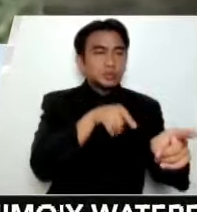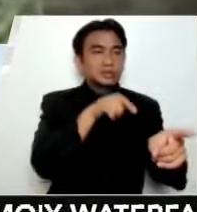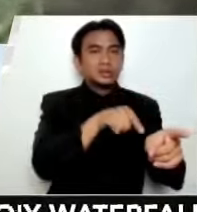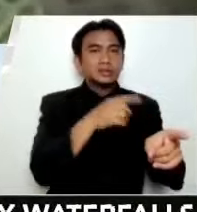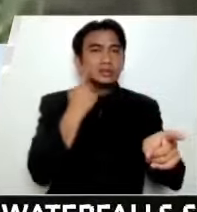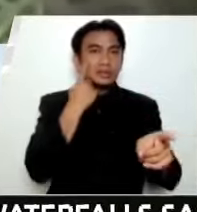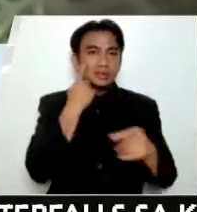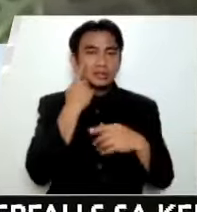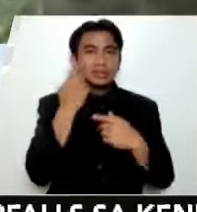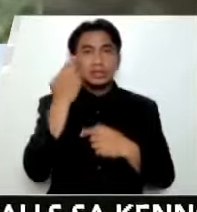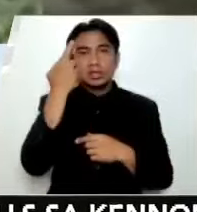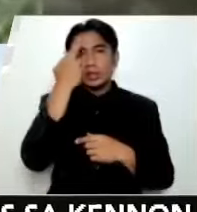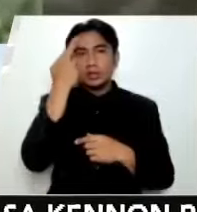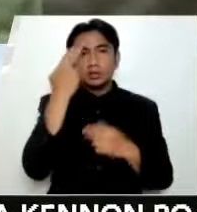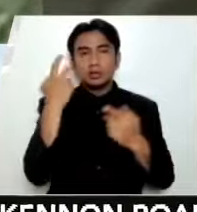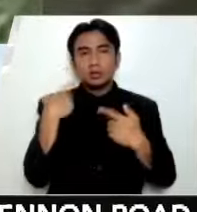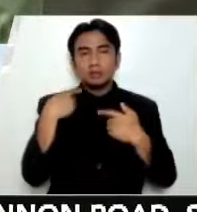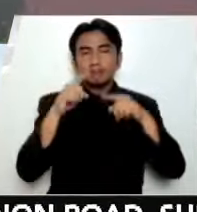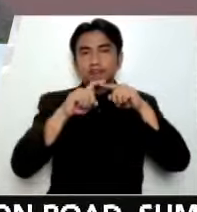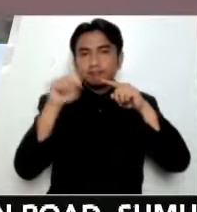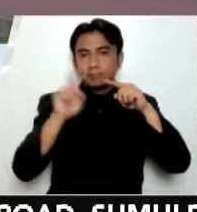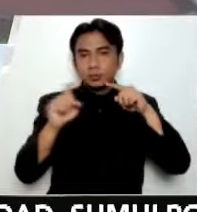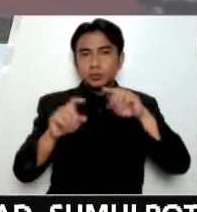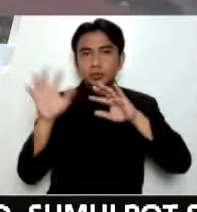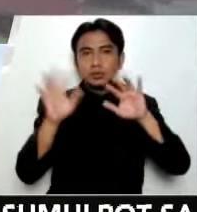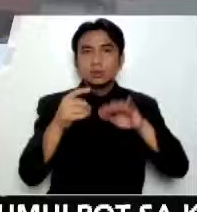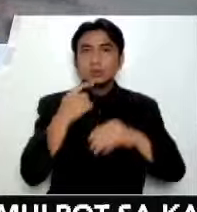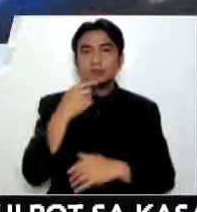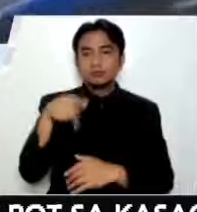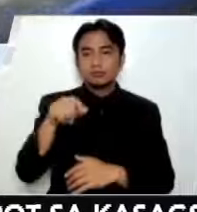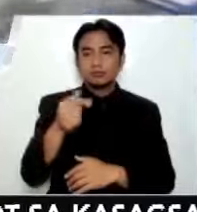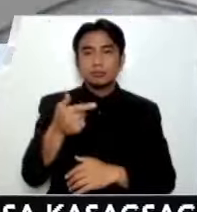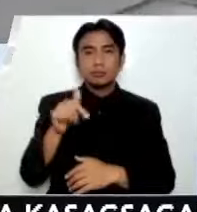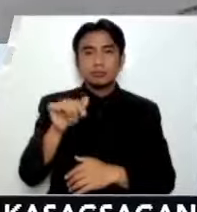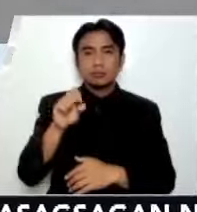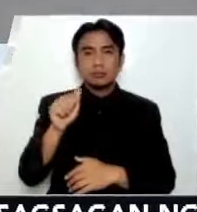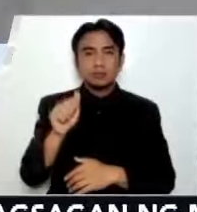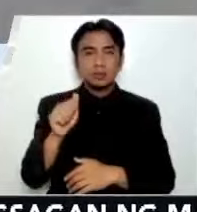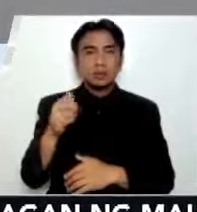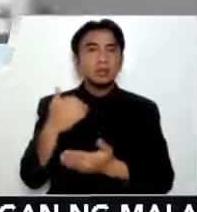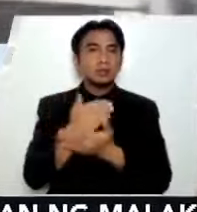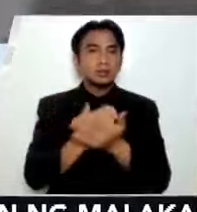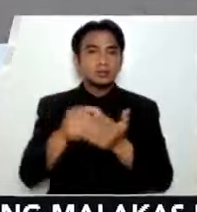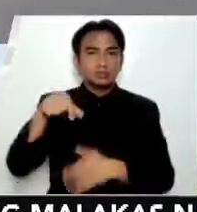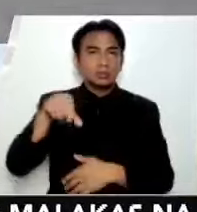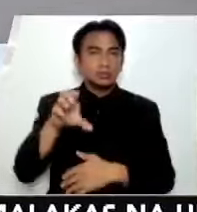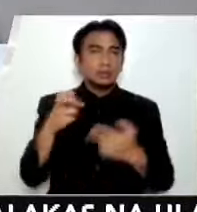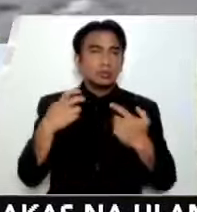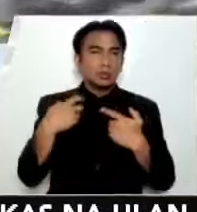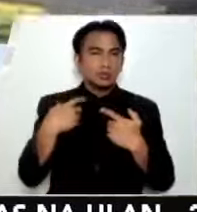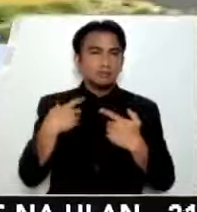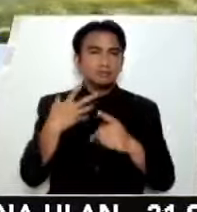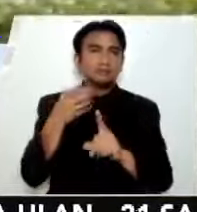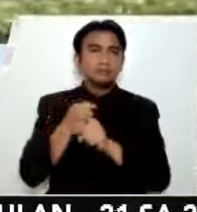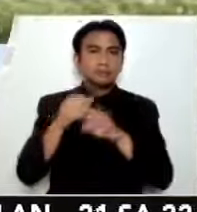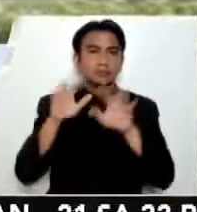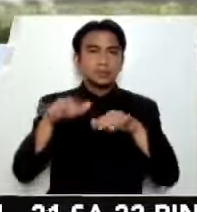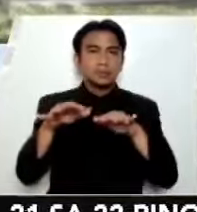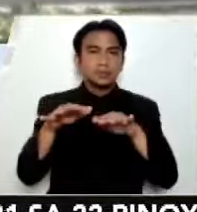ng thunderstorm ayon sa PAGASA. Nararanasan din yan sa bahagi ng Quezon City kung saan halos mag-zero visibility